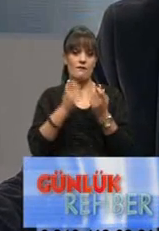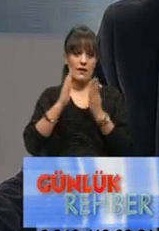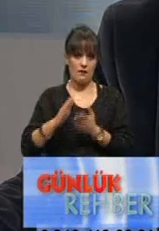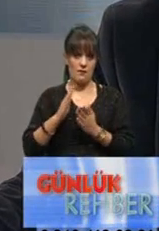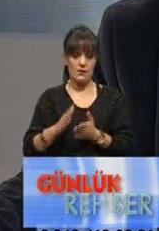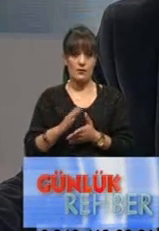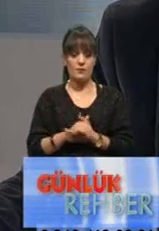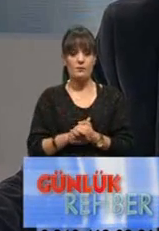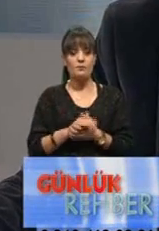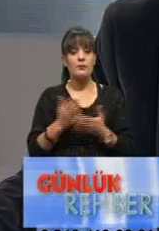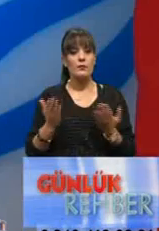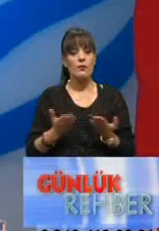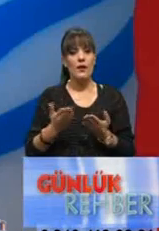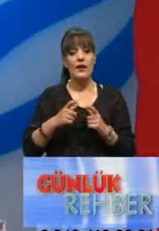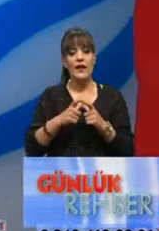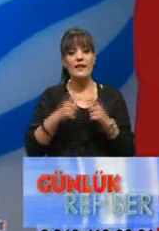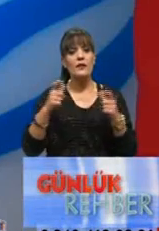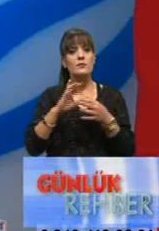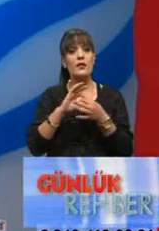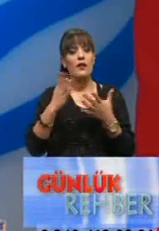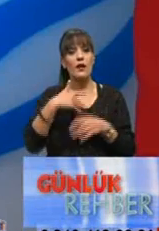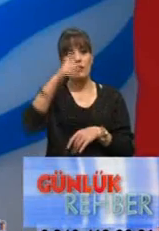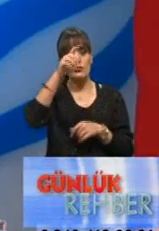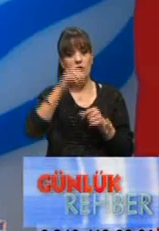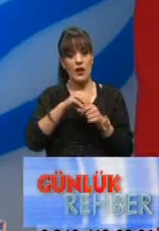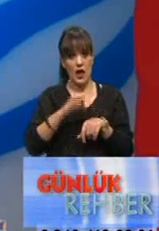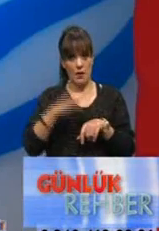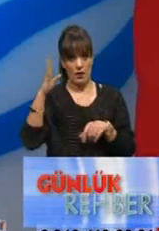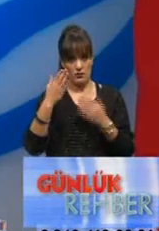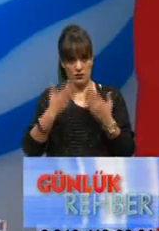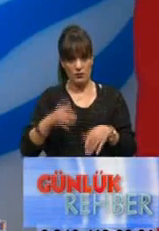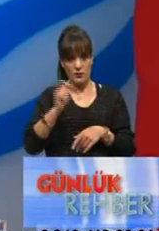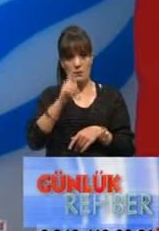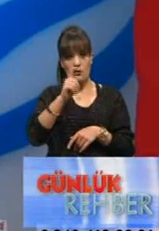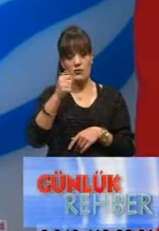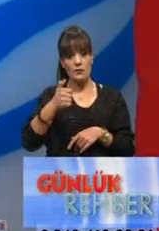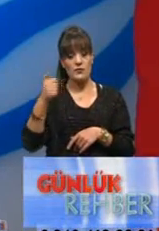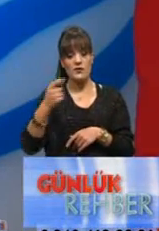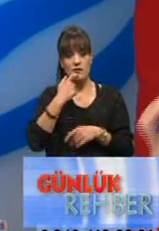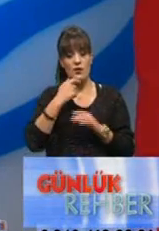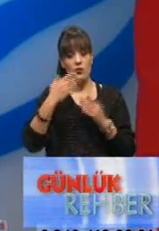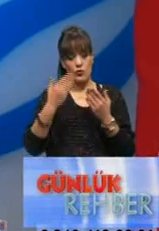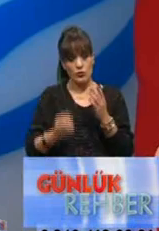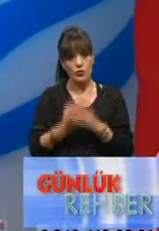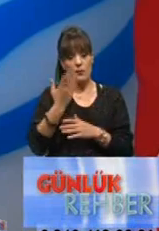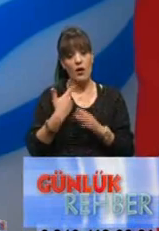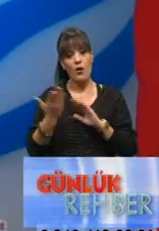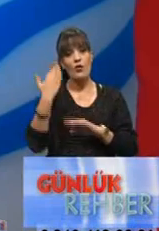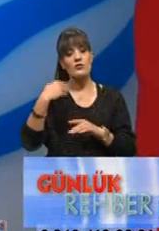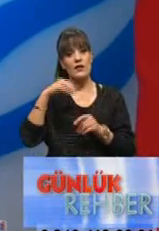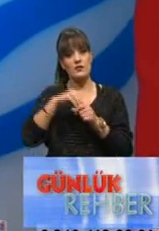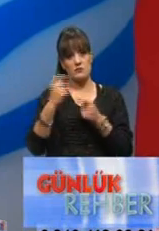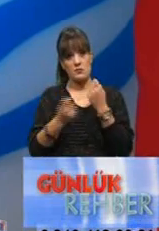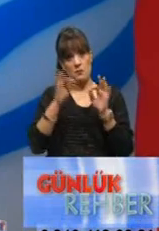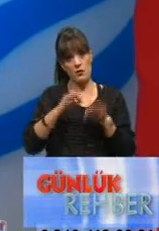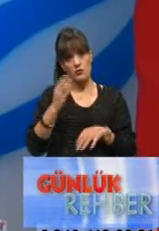Hı hı hı. Peki gelişimi nedir? Türkiye'de öyle hemen kabul edildi mi? 66 senesinde kuruldu ama öncesinde muhtemelen başladı, öyle değil mi,